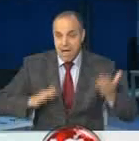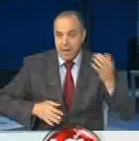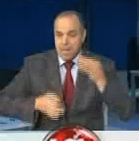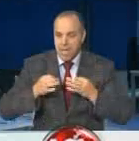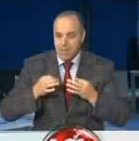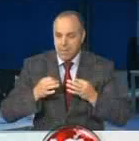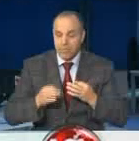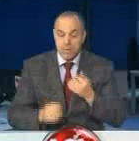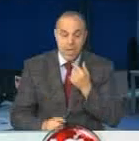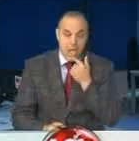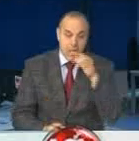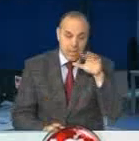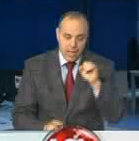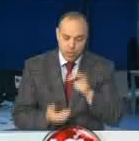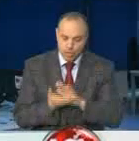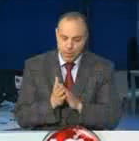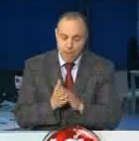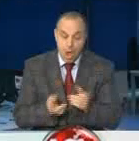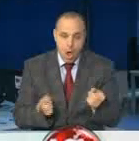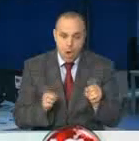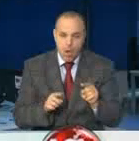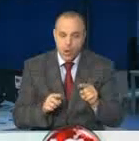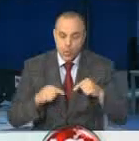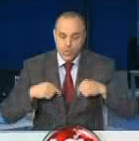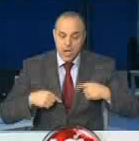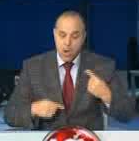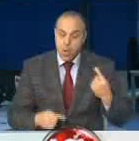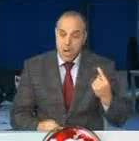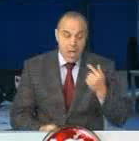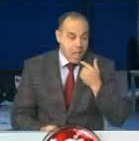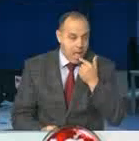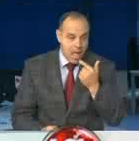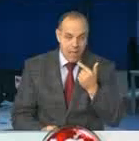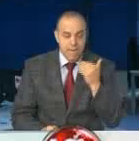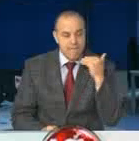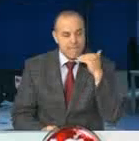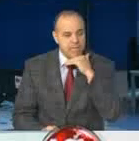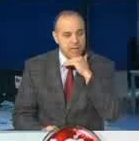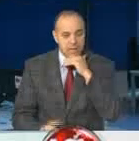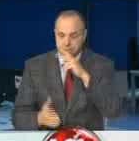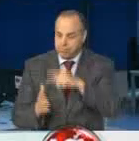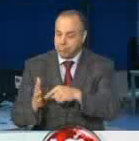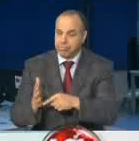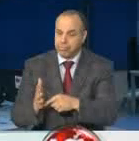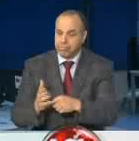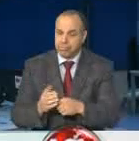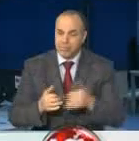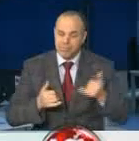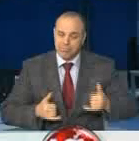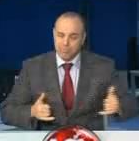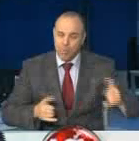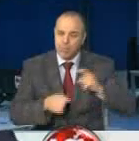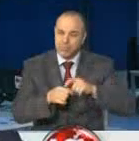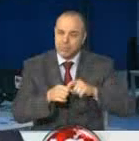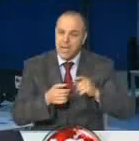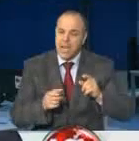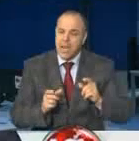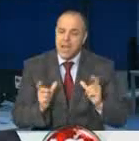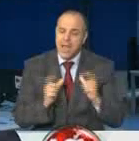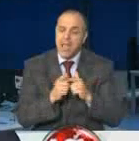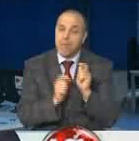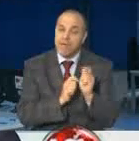للقضاء. ودعت الجمعية كذلك رئاسة الحكومة إلى التعجيل بإمضاء قرارات الترشيح الصادرة عن الهيئة